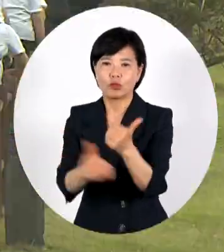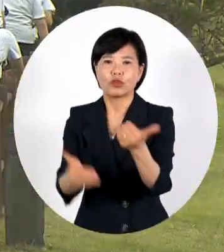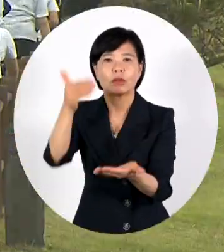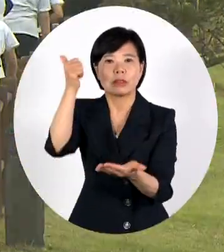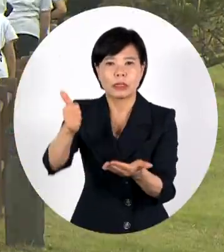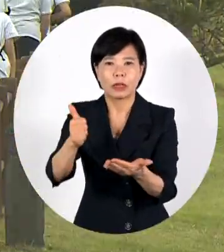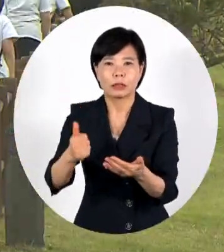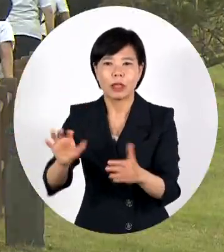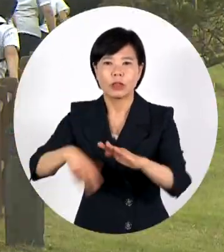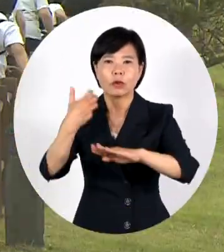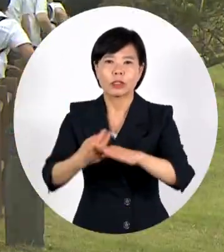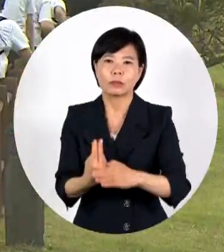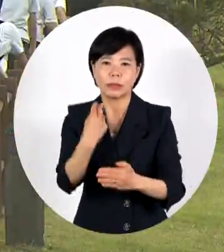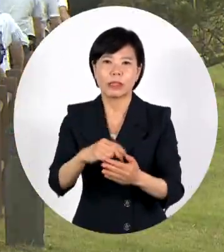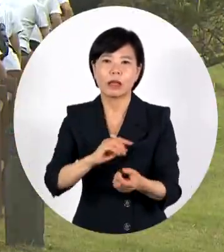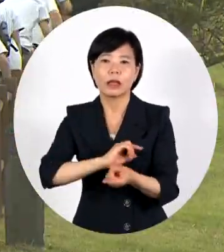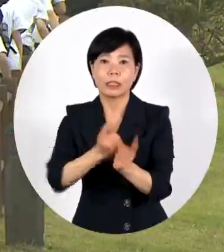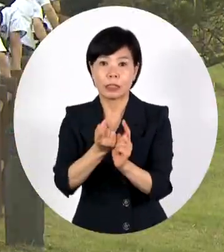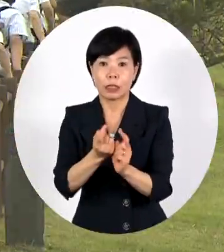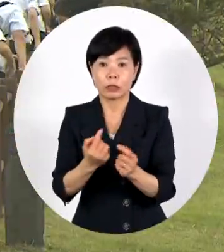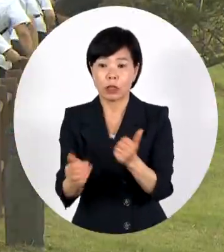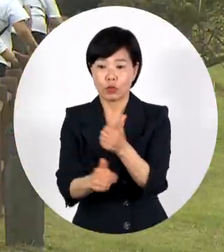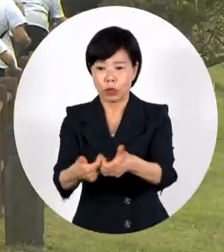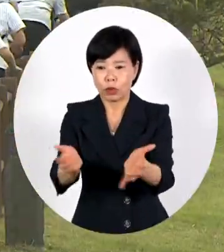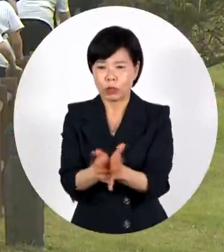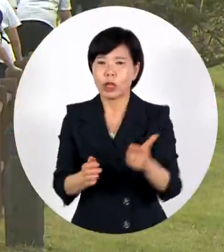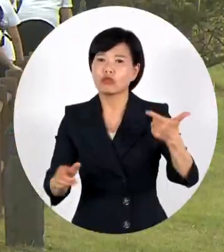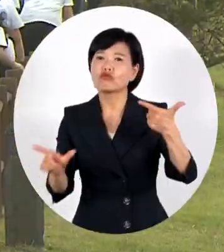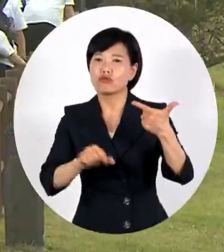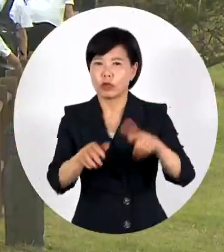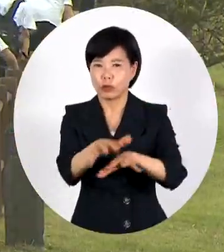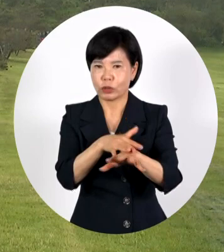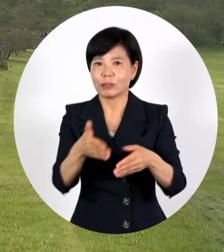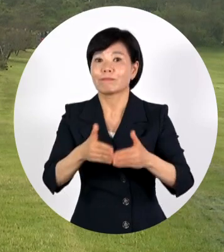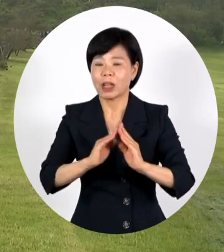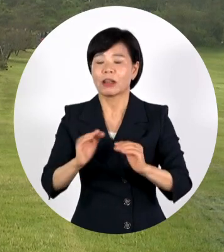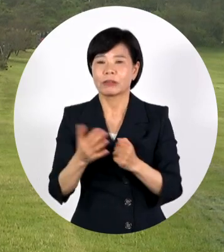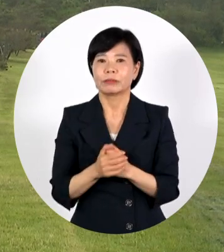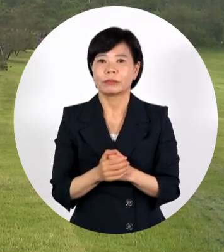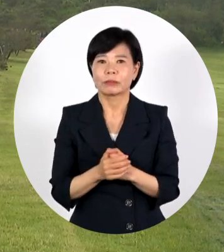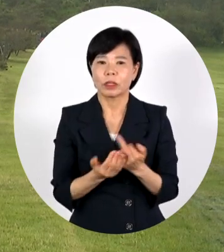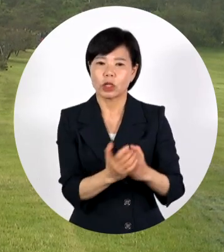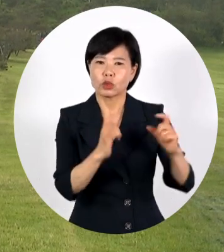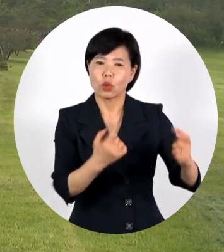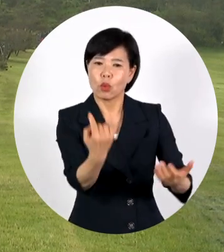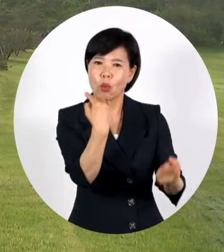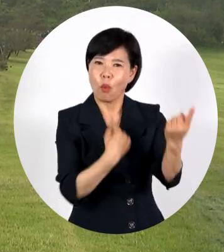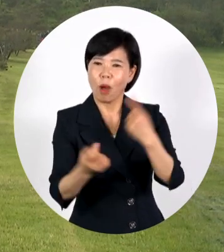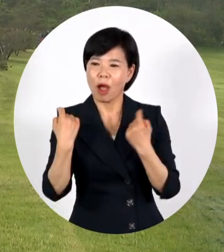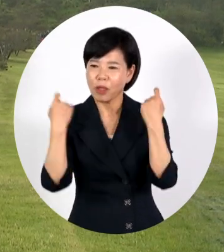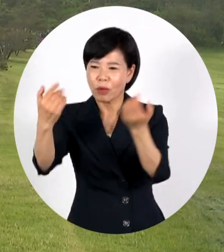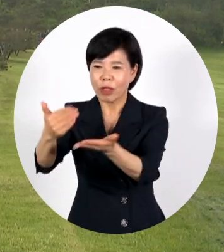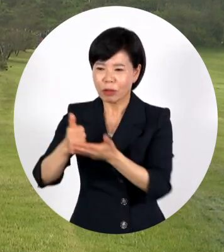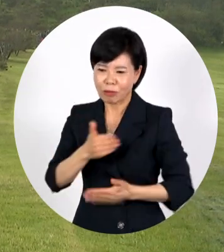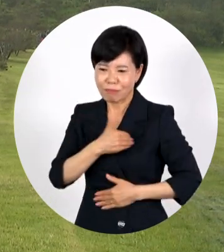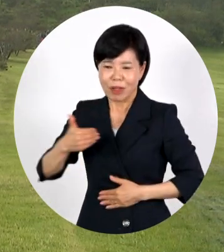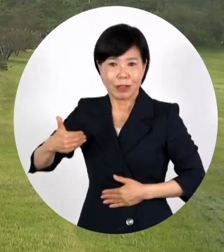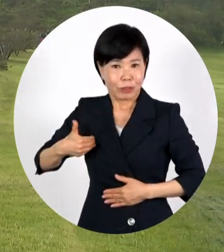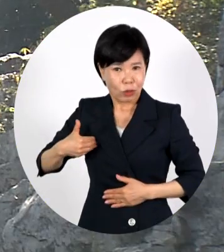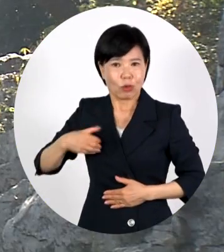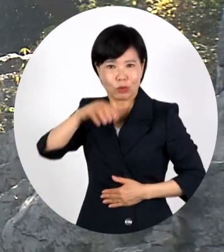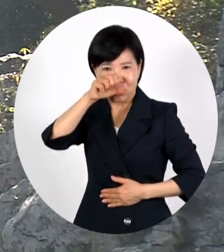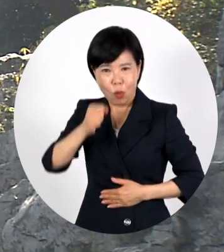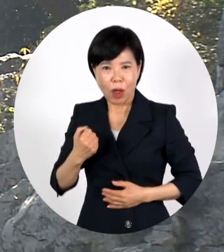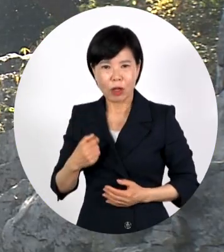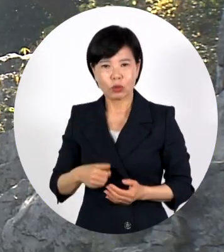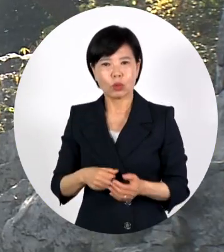하는 제주관광혁신 비상대책위원회를 6월 중 구성할 계획인데요. 제주를 방문하는 여행객의 만족도